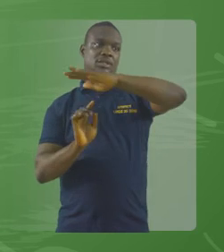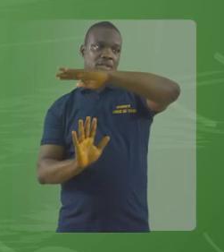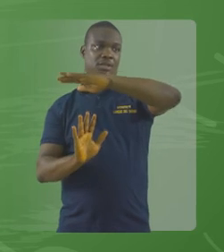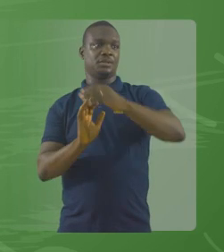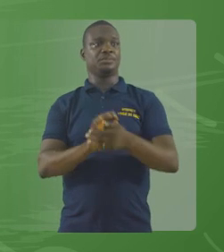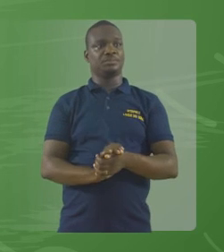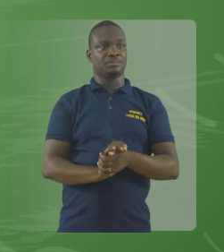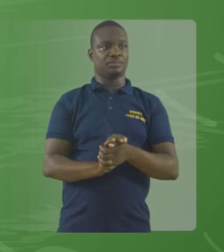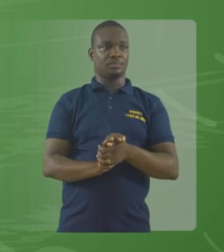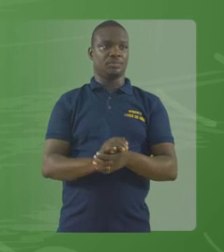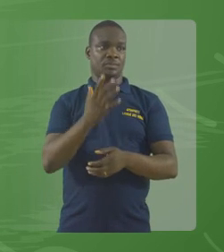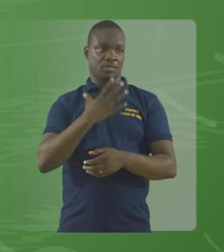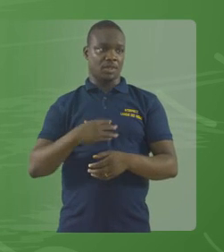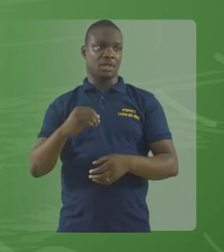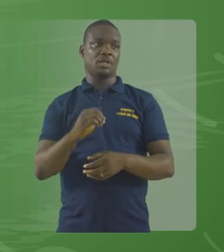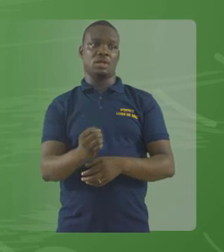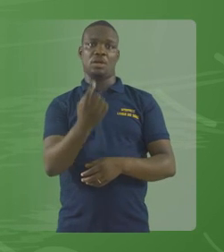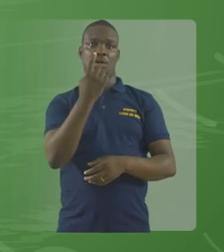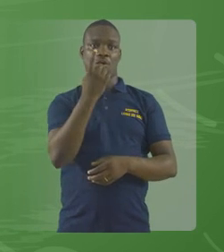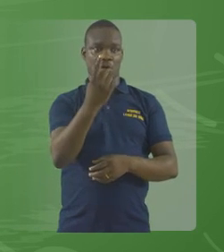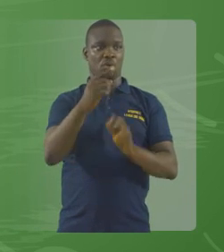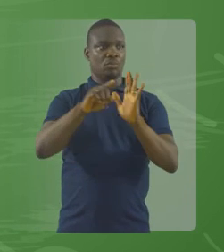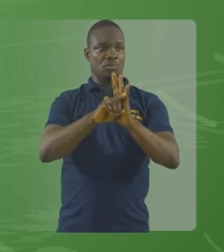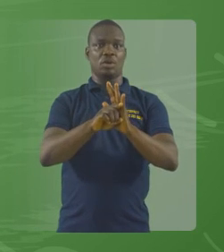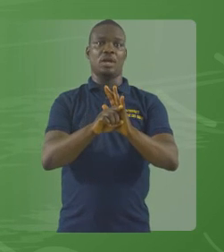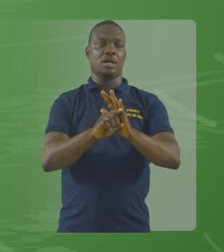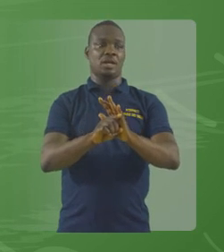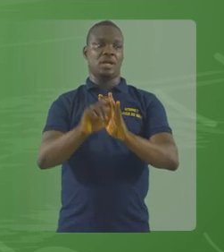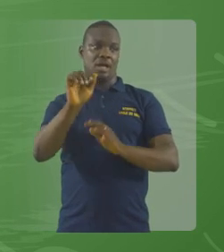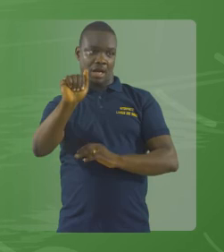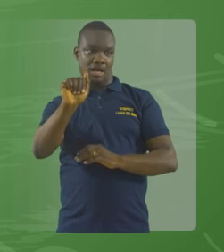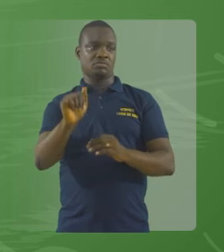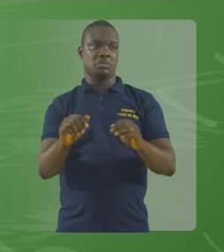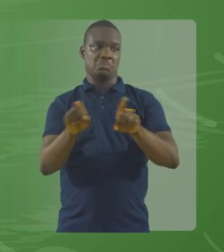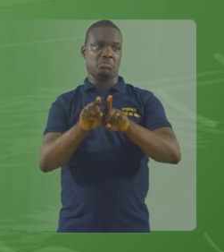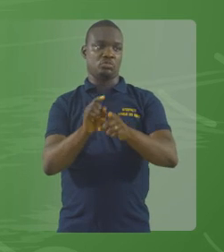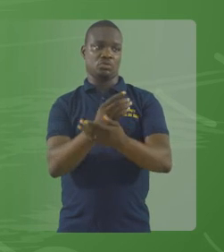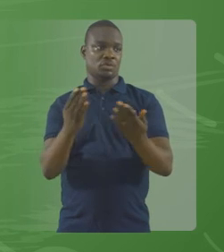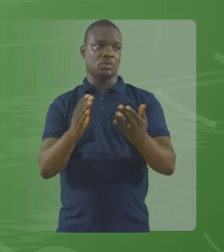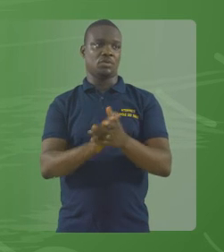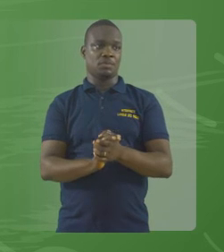2i, et 1 moins A étant égal à 5, ça fera 1 moins 5.